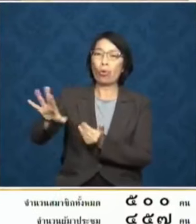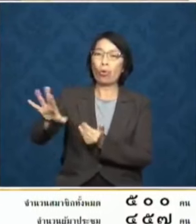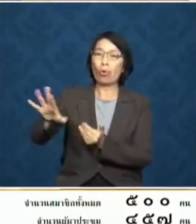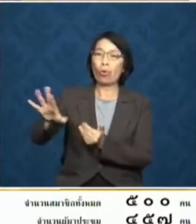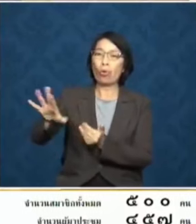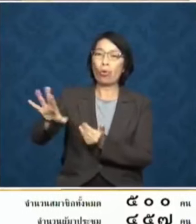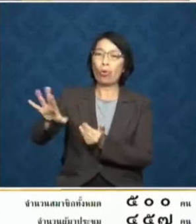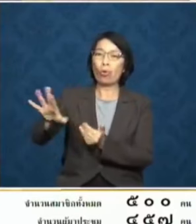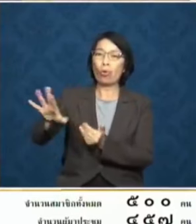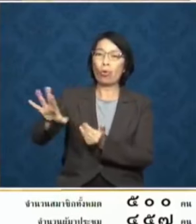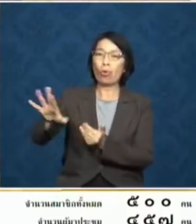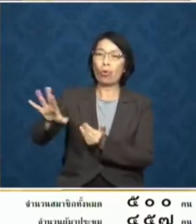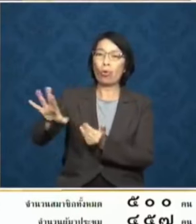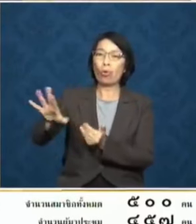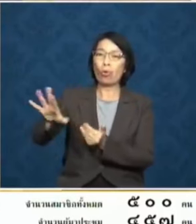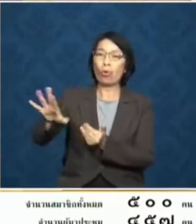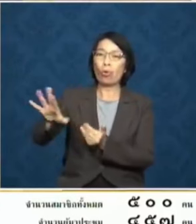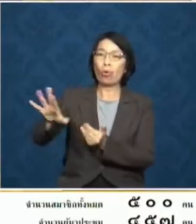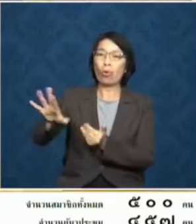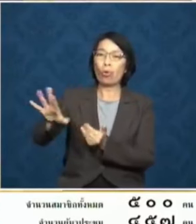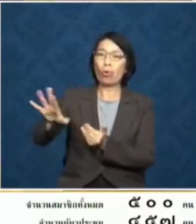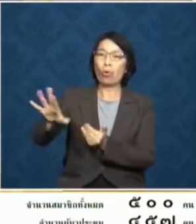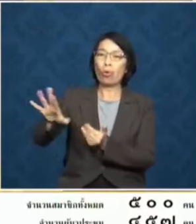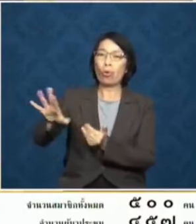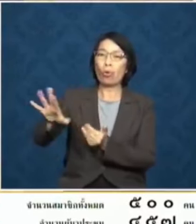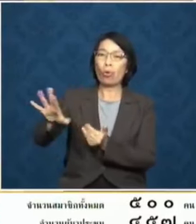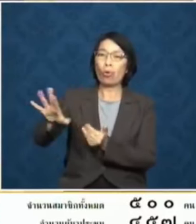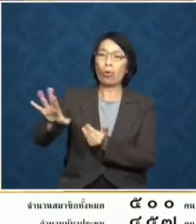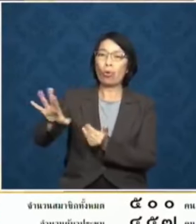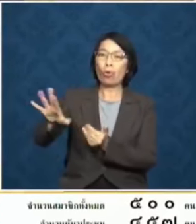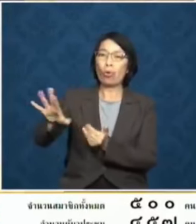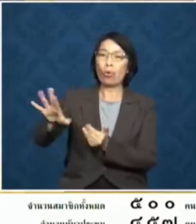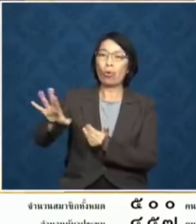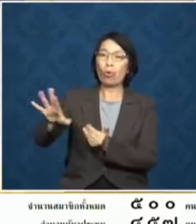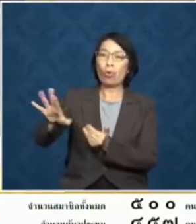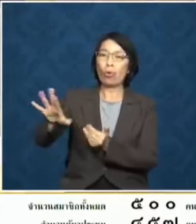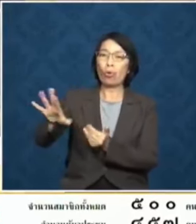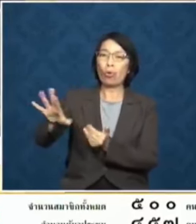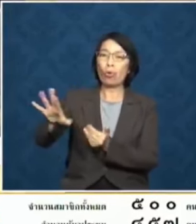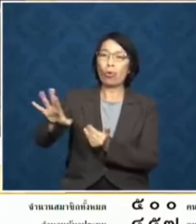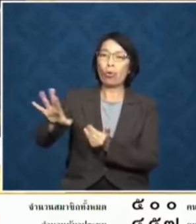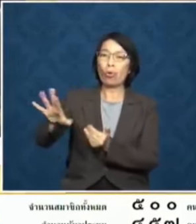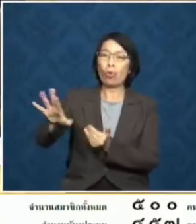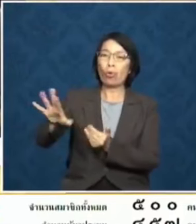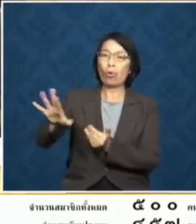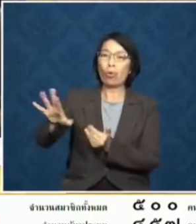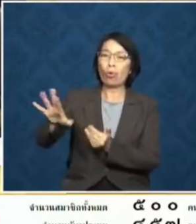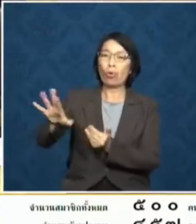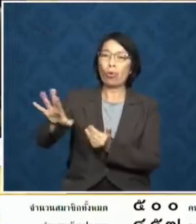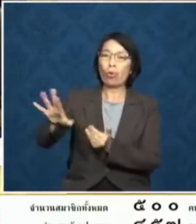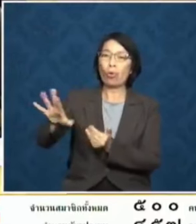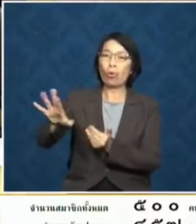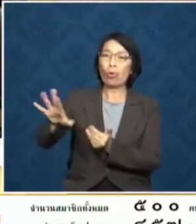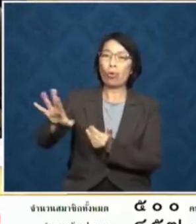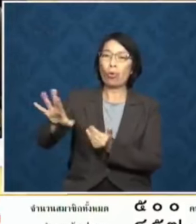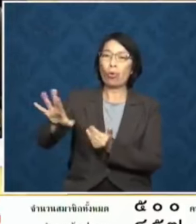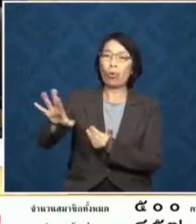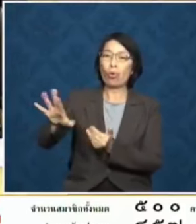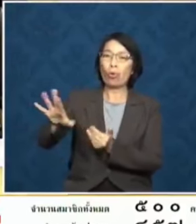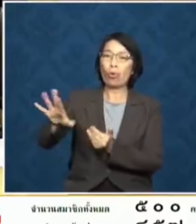ไปยังทั่วโลกในทุกๆ5ปีและปี2025ปีหน้าฮะ GDI จะออกมาแล้ว